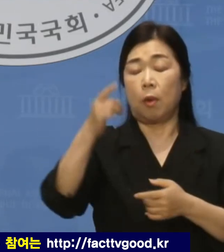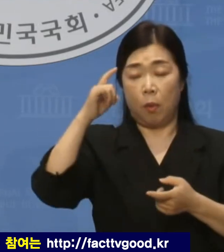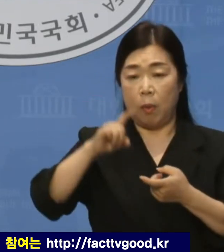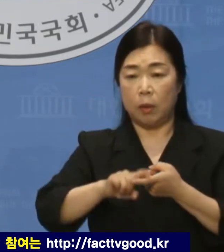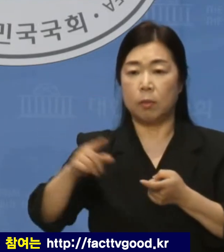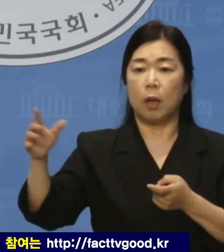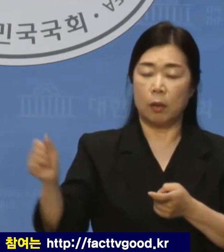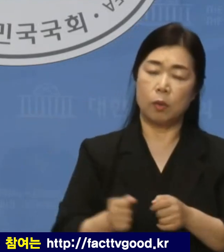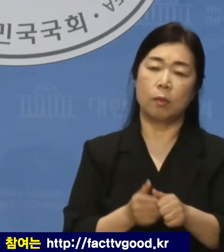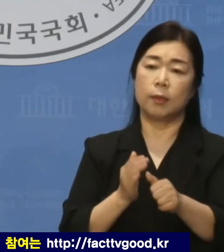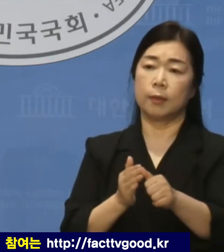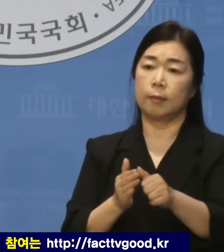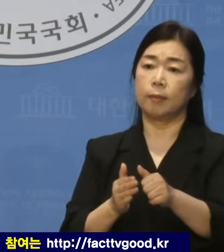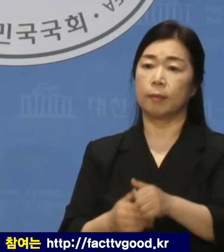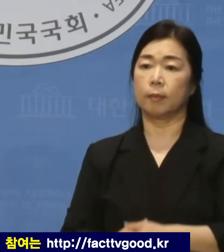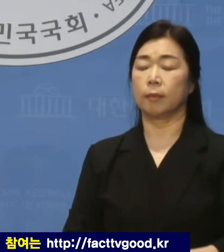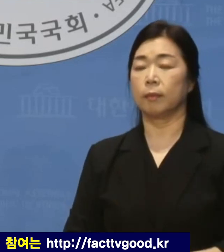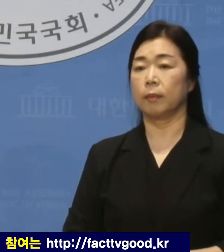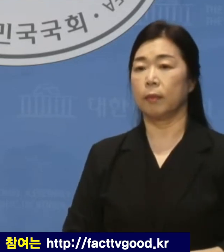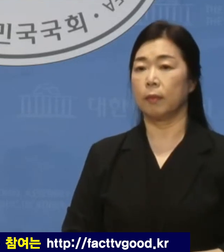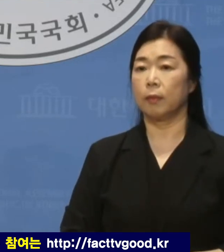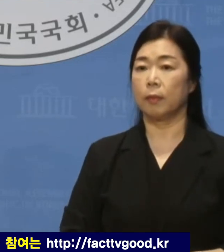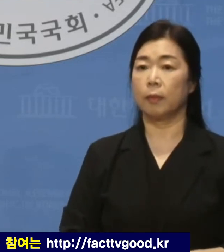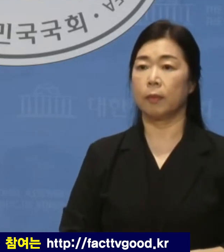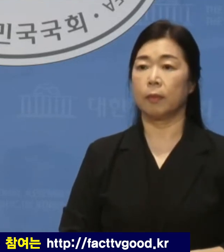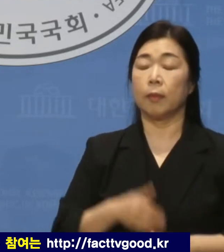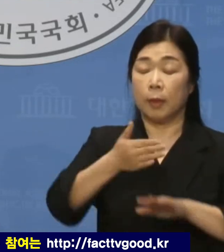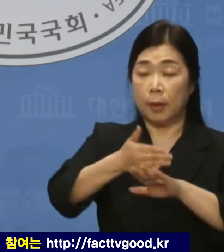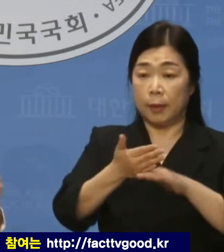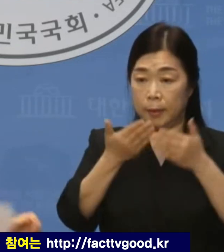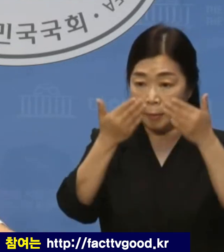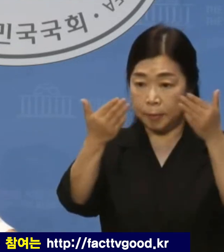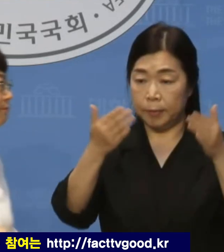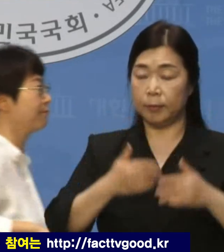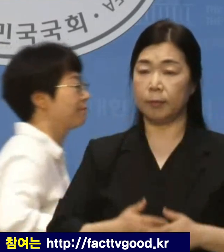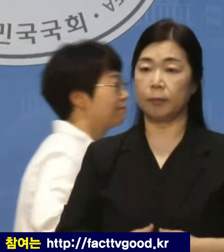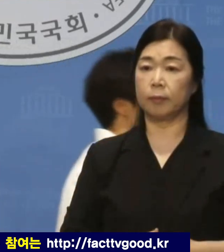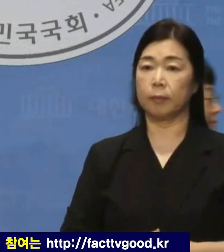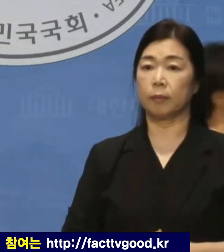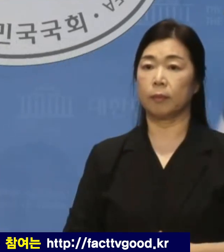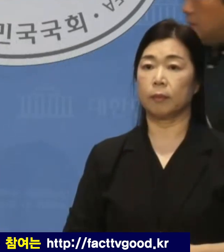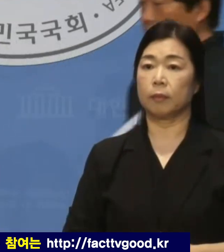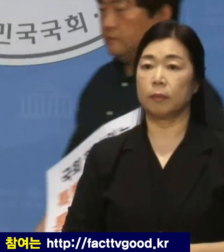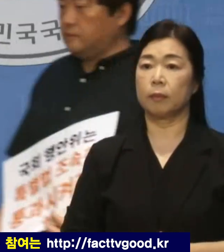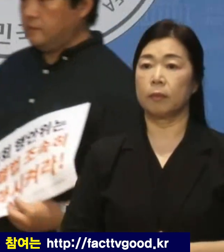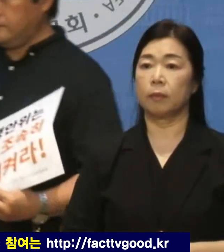이것에 대해서 많은 관심과 또 참여를 부탁드립니다. 고맙습니다.